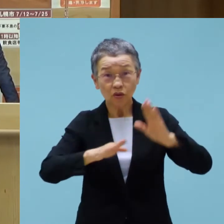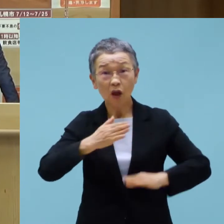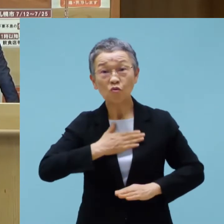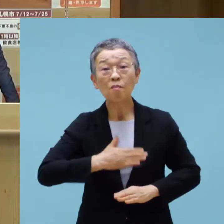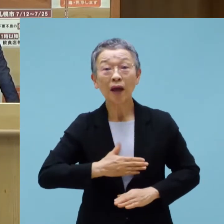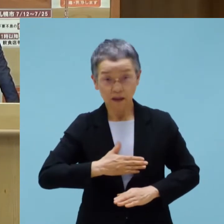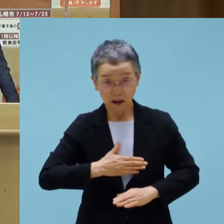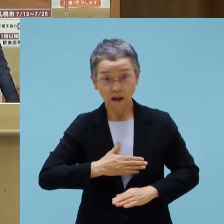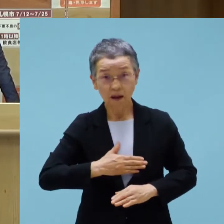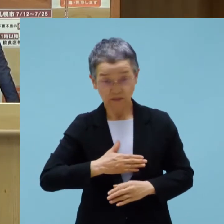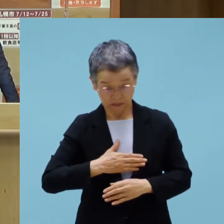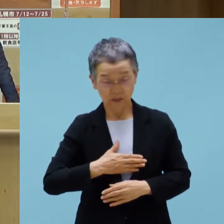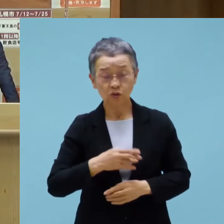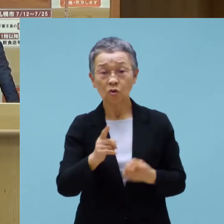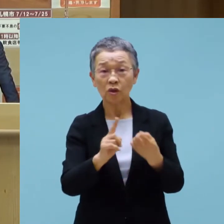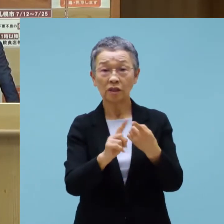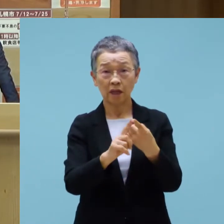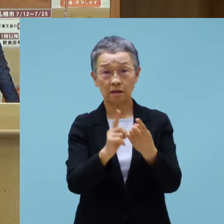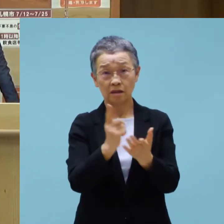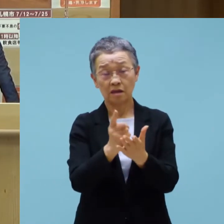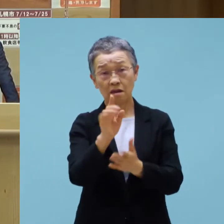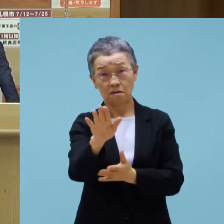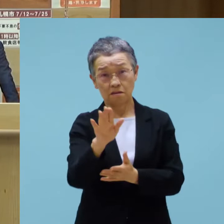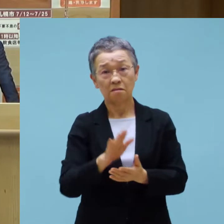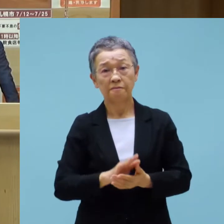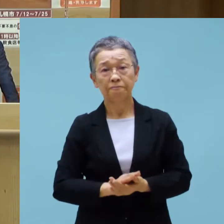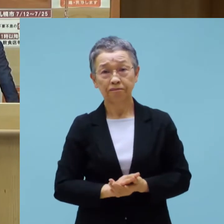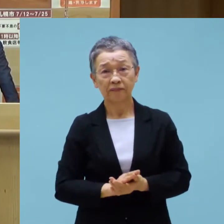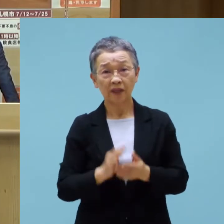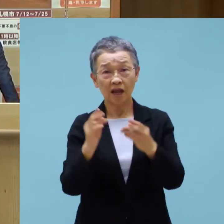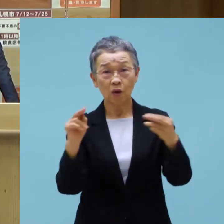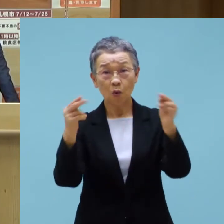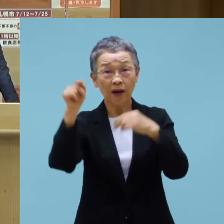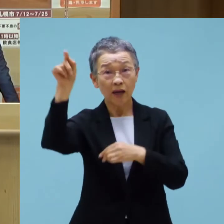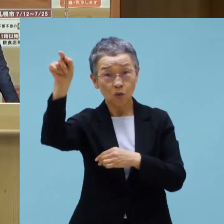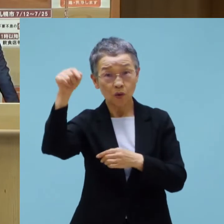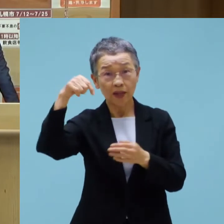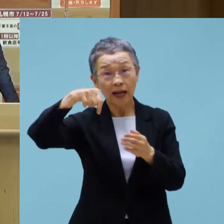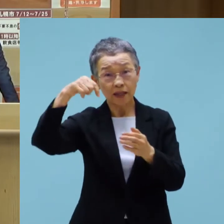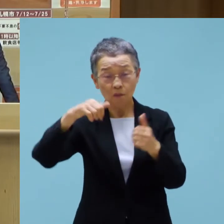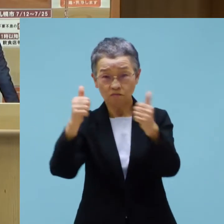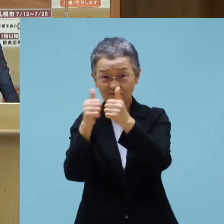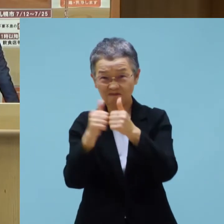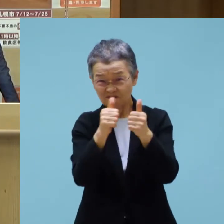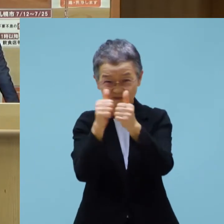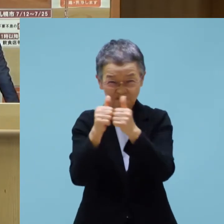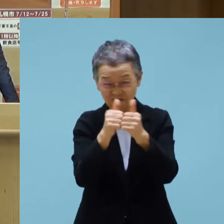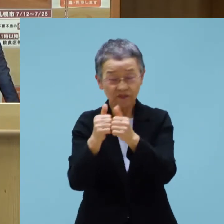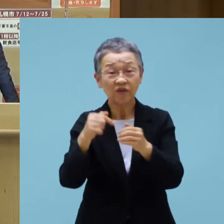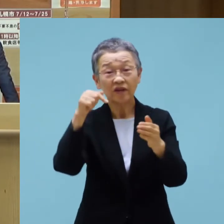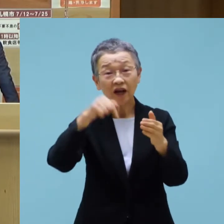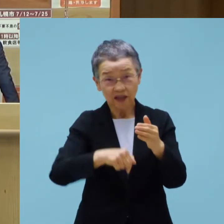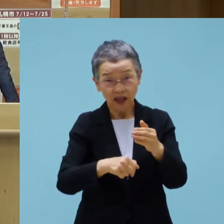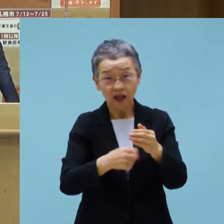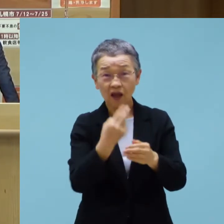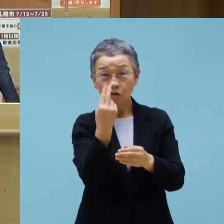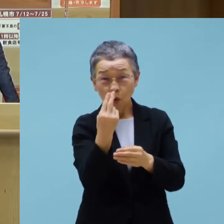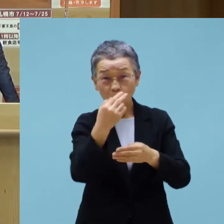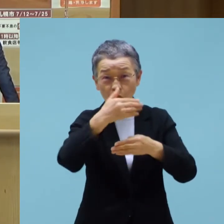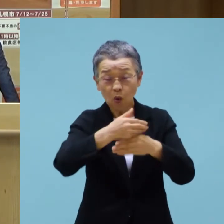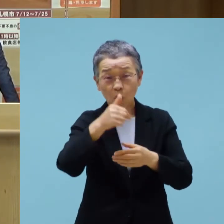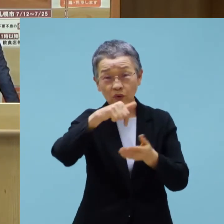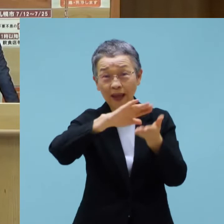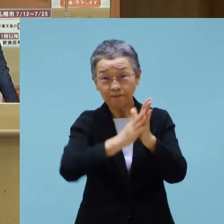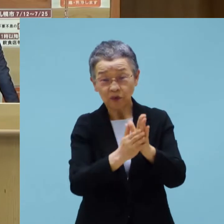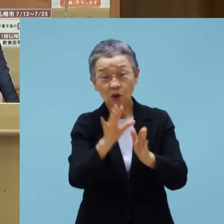まあ、その1点です。で、国会の付帯決議でも、まあ、そういった都道府県知事から要請があった